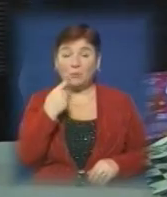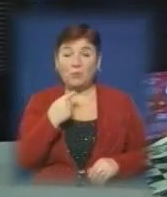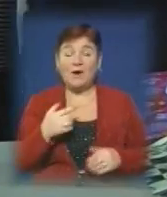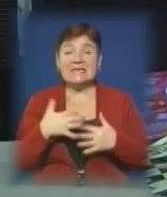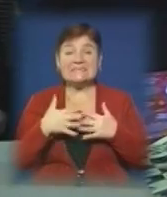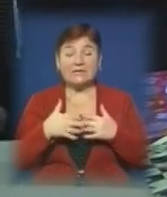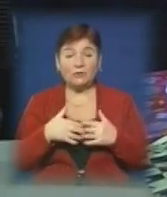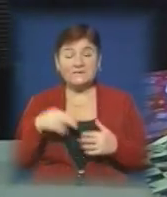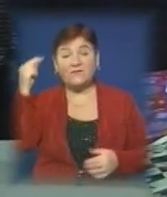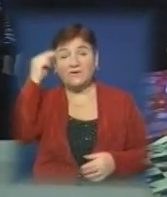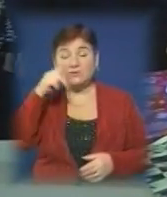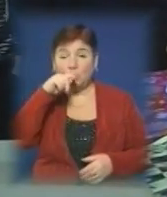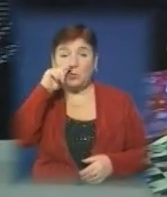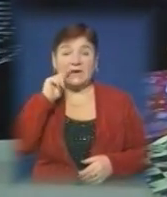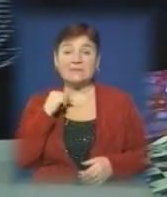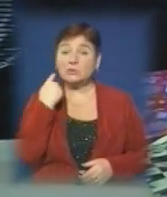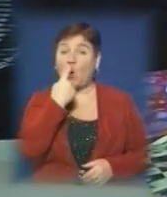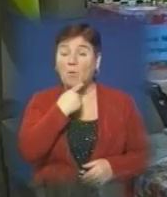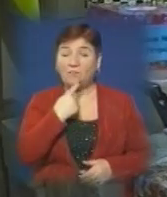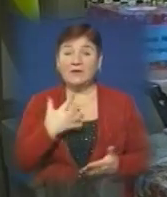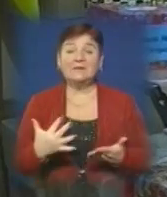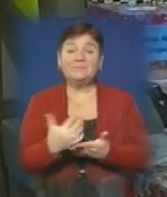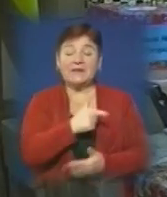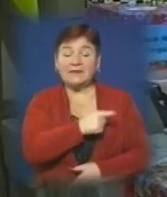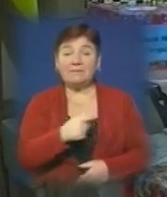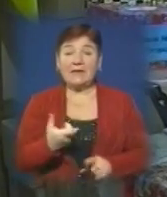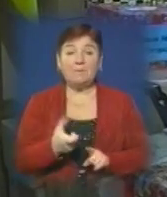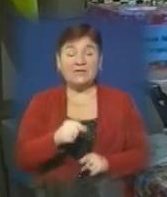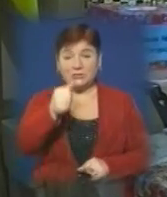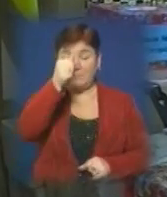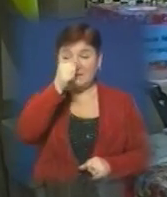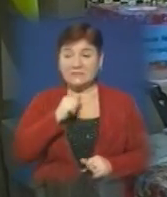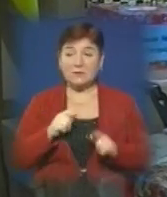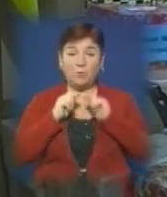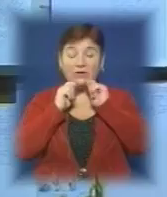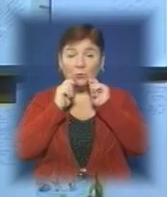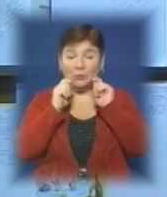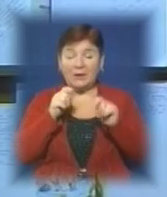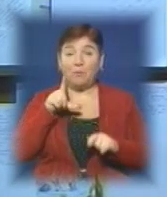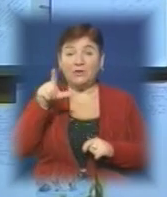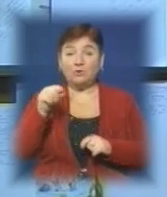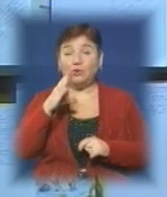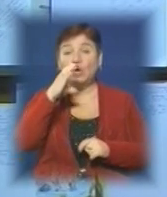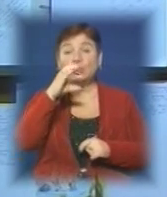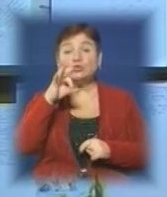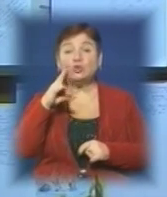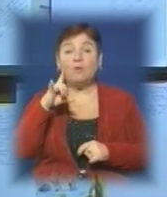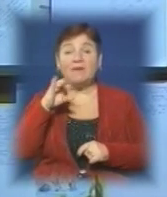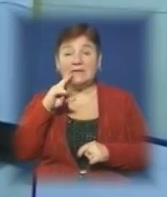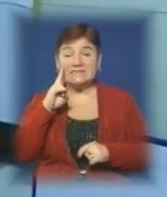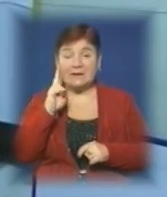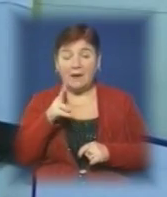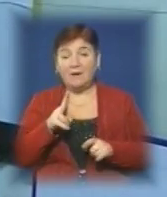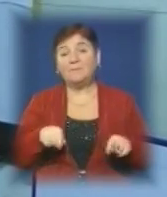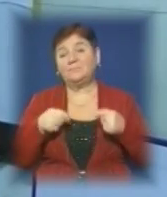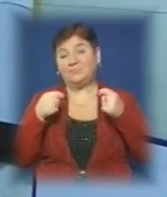вивчити українську мову. Акція зі збору книг тривала більше місяця. Сьогодні подарунки поїдуть в Слов'янськ, а вже там, на місці, волонтери